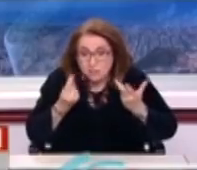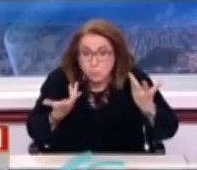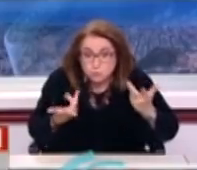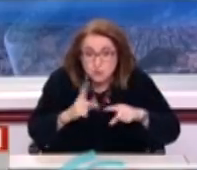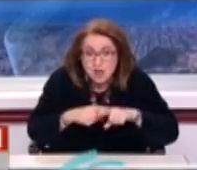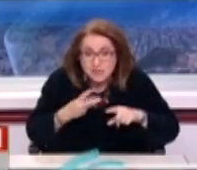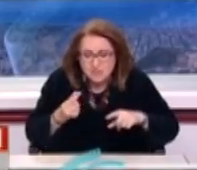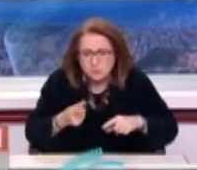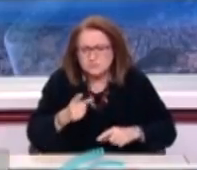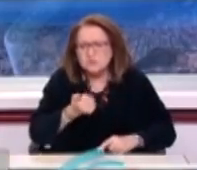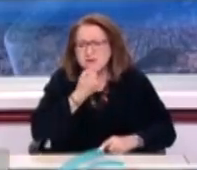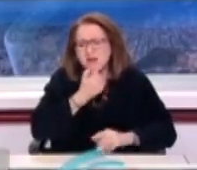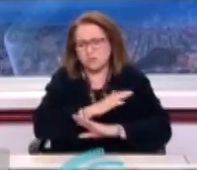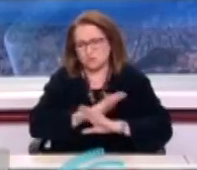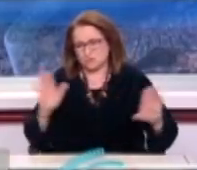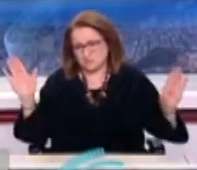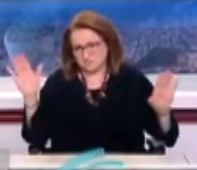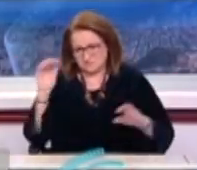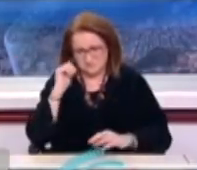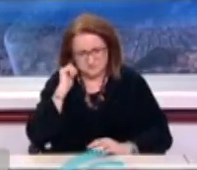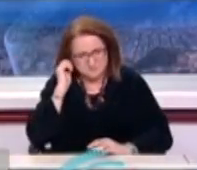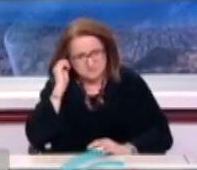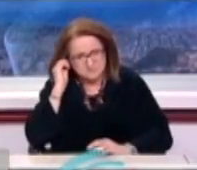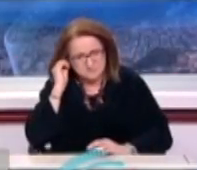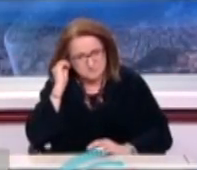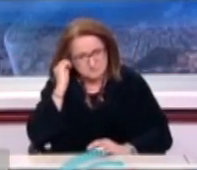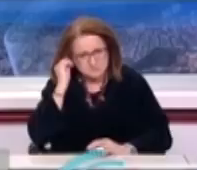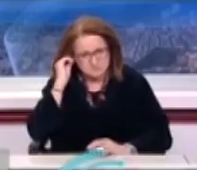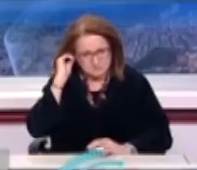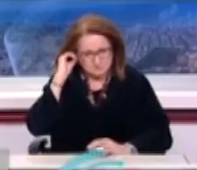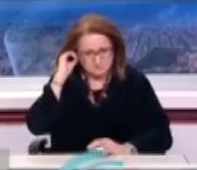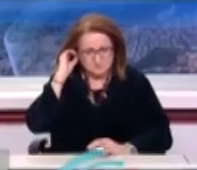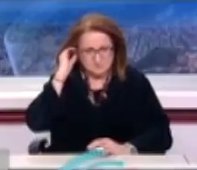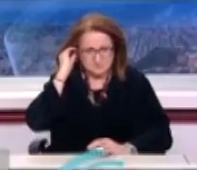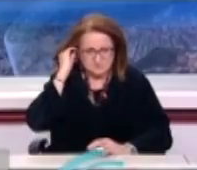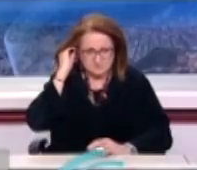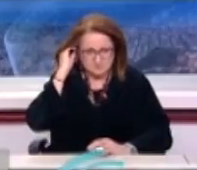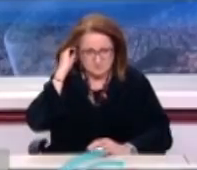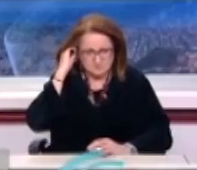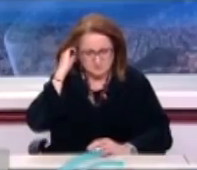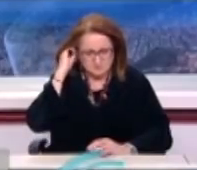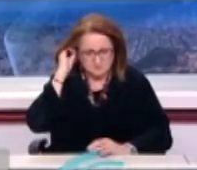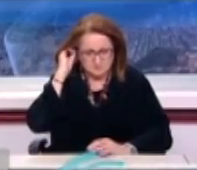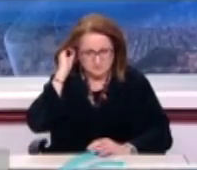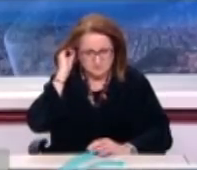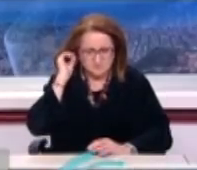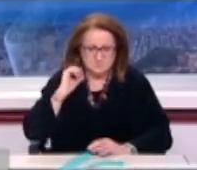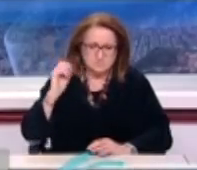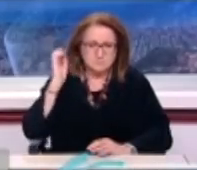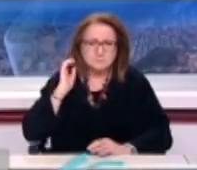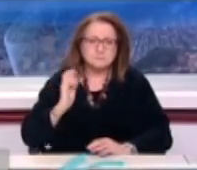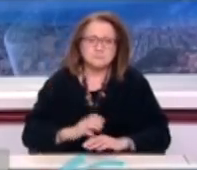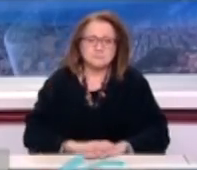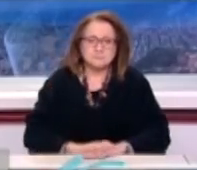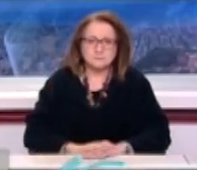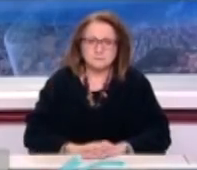παιχνίδι. Ευχαριστώ. Η κυρία Φουσέκη. Θα ήθελα να ρωτήσω, αλλάζει ο χάρτης των χωρών που θεωρούνται επικίνδυνες πλέον